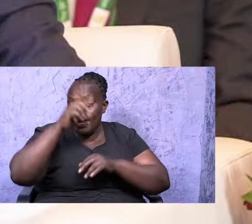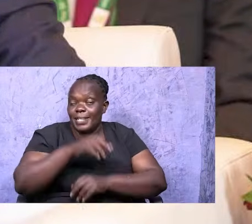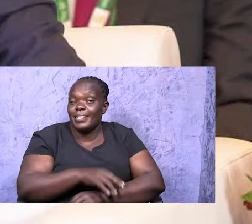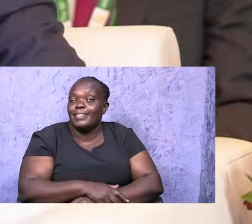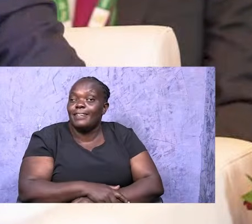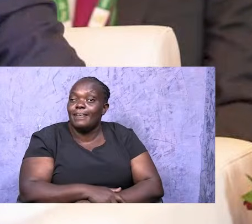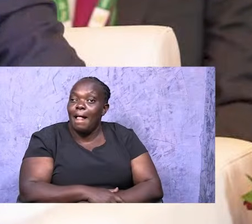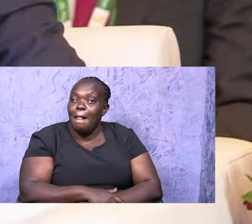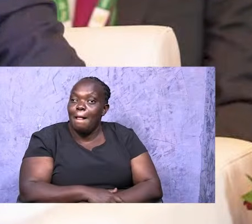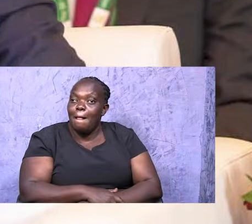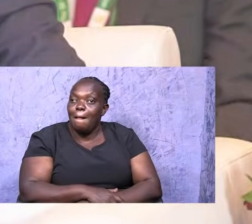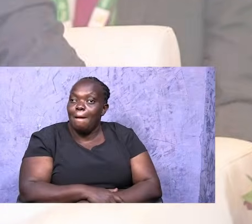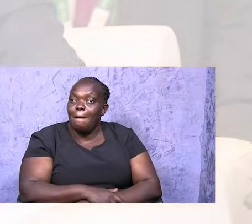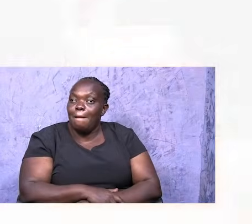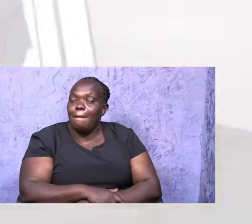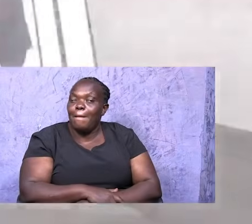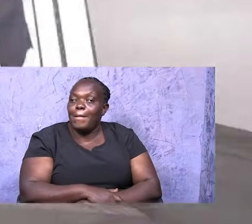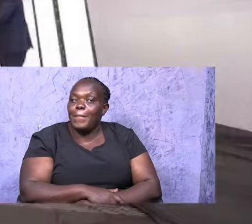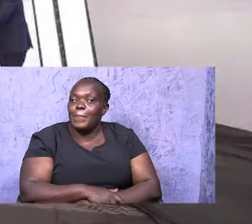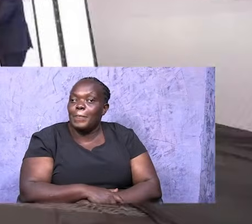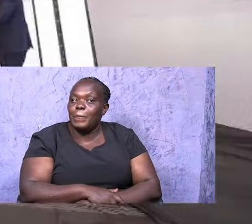serikali.